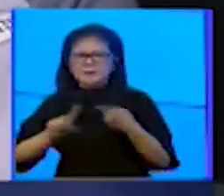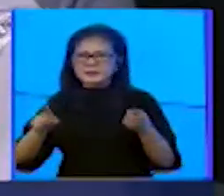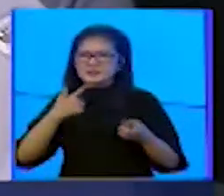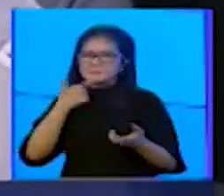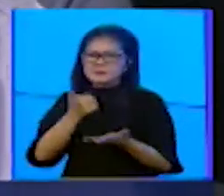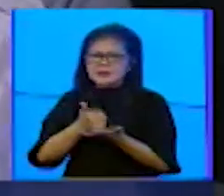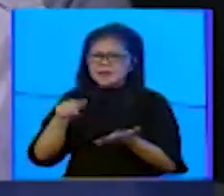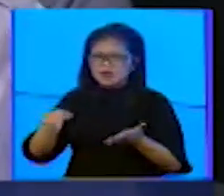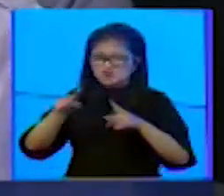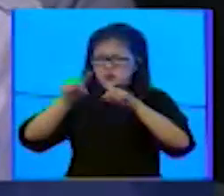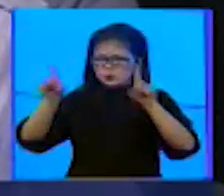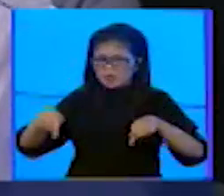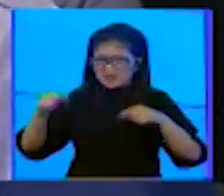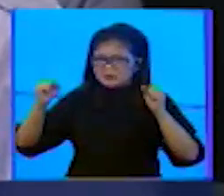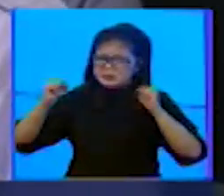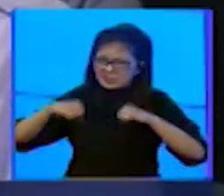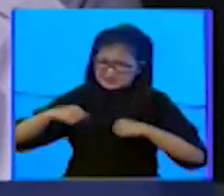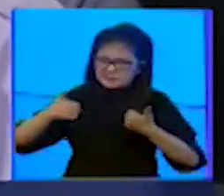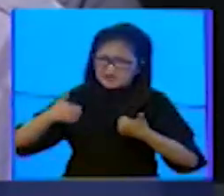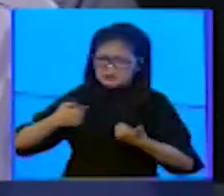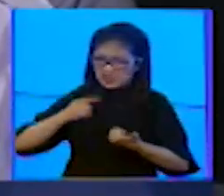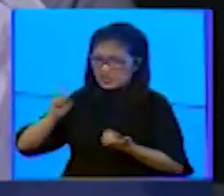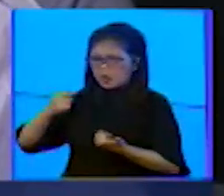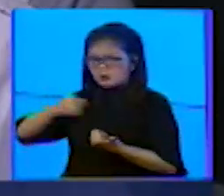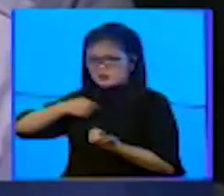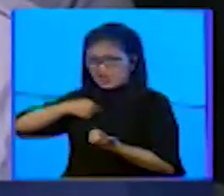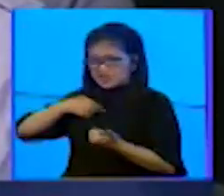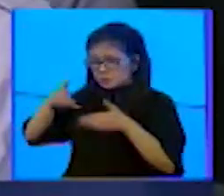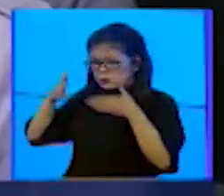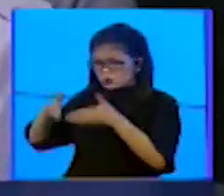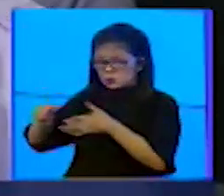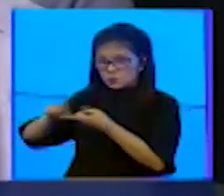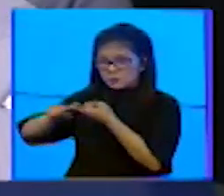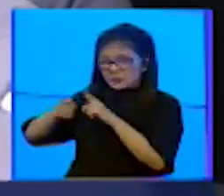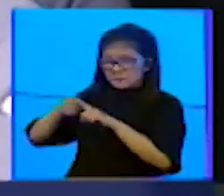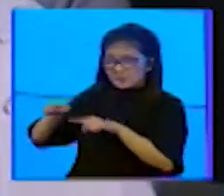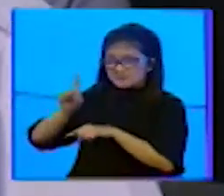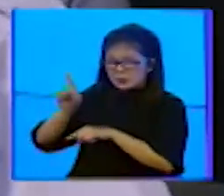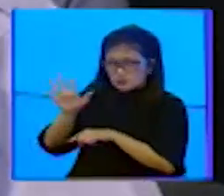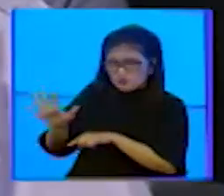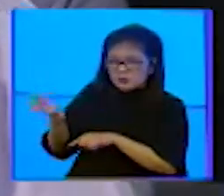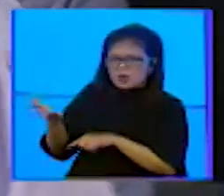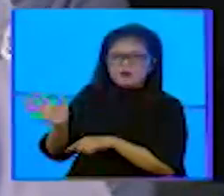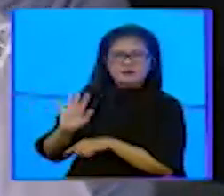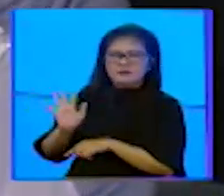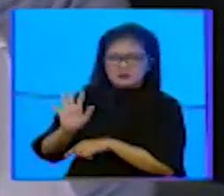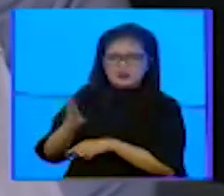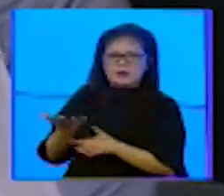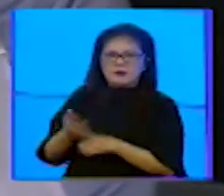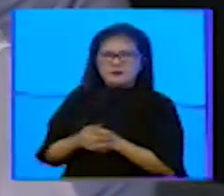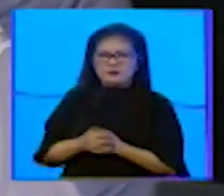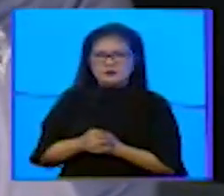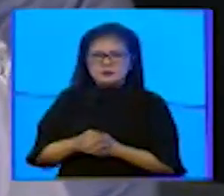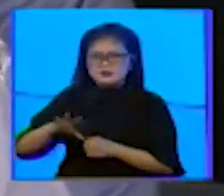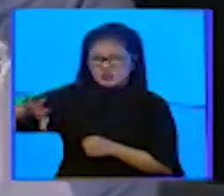perjanjian kesamaannya, bahwa saya tidak memperlakukan secara istimewa kepada semua orang, termasuk sahabat-sahabat saya. Yang jelas, keluarga